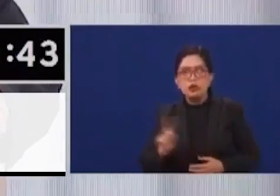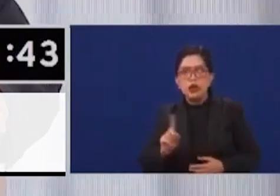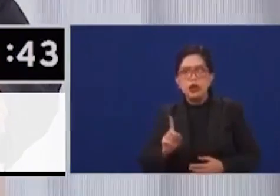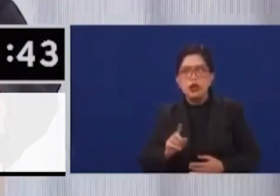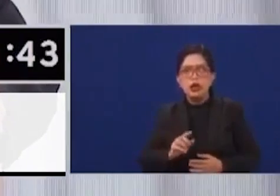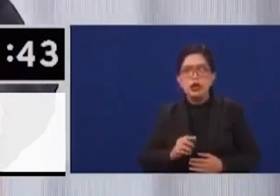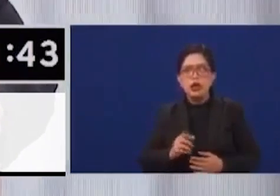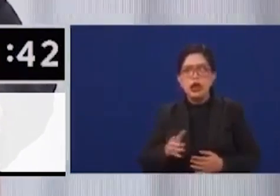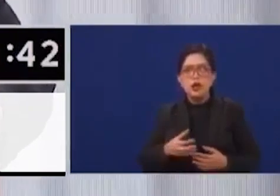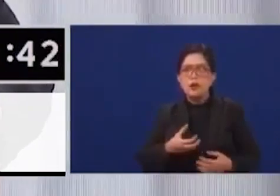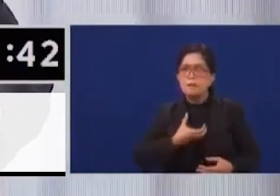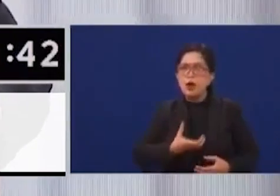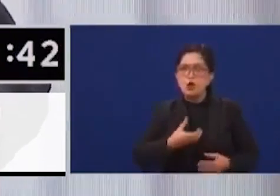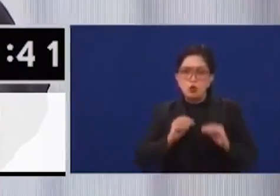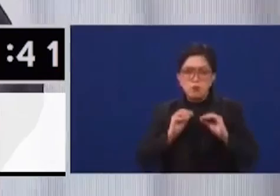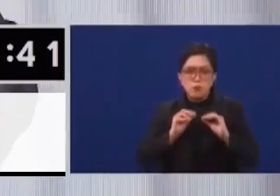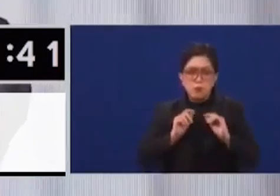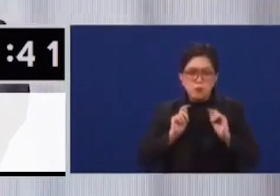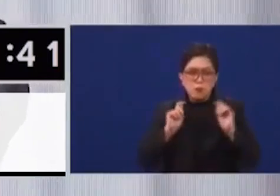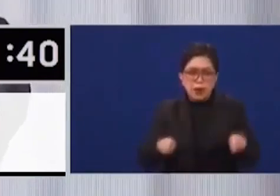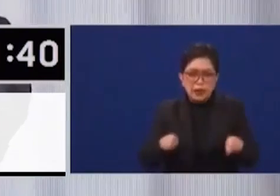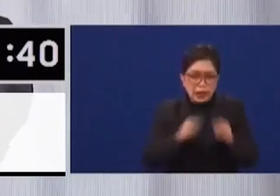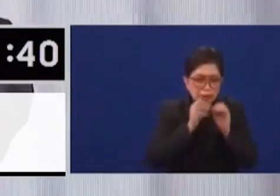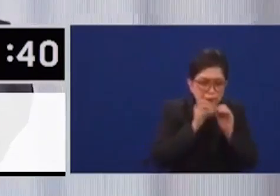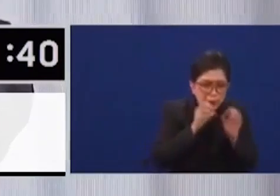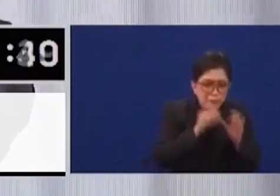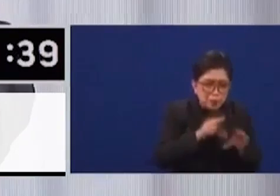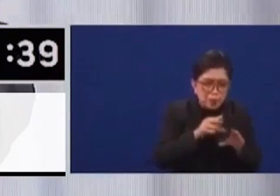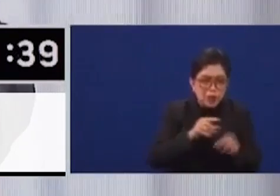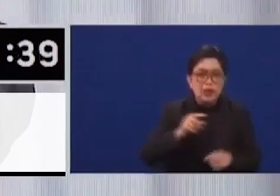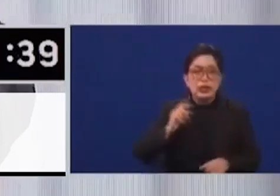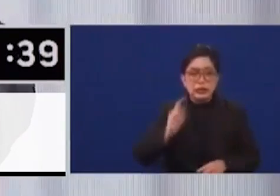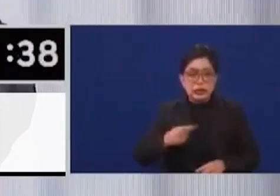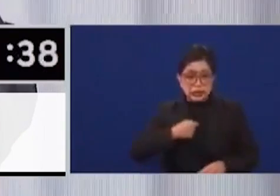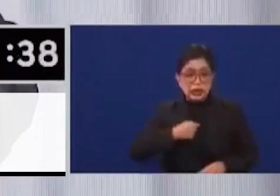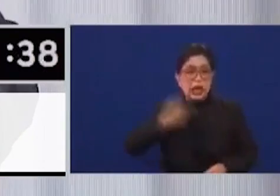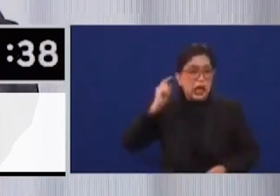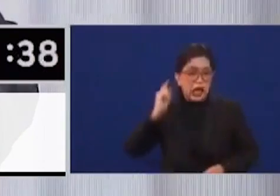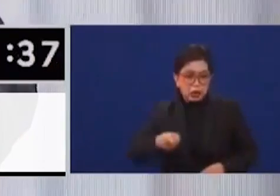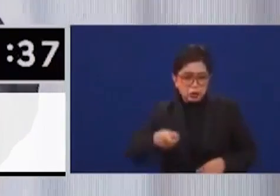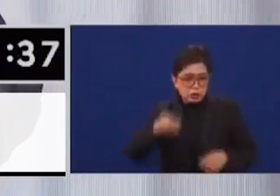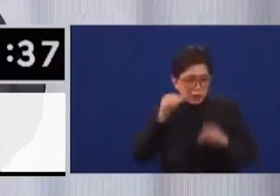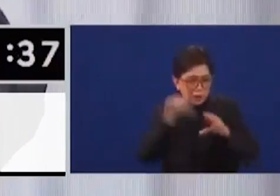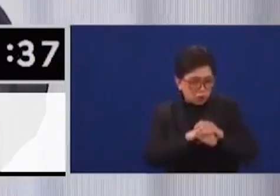pendekatan induktif nasi tapi kita harus memasukkan Pancasila ke dalam pendidikan